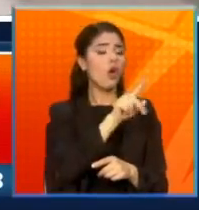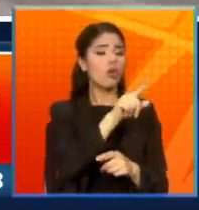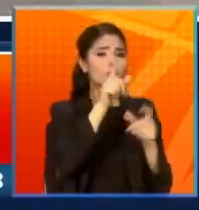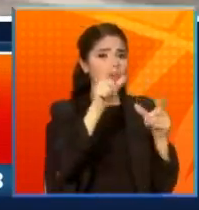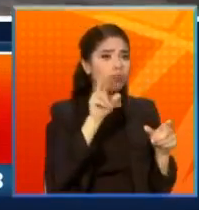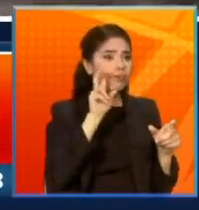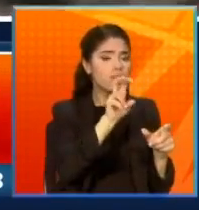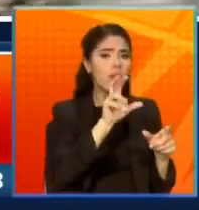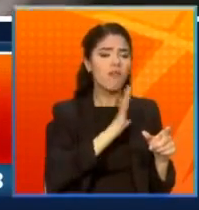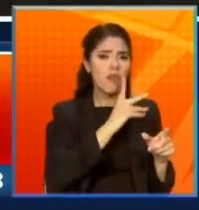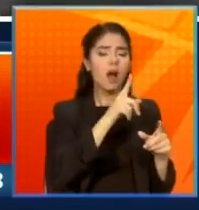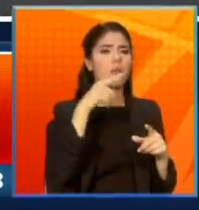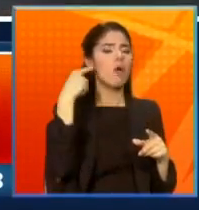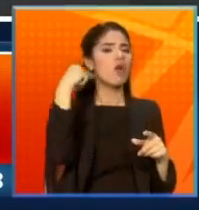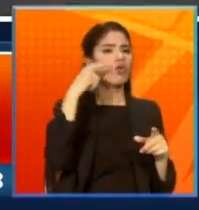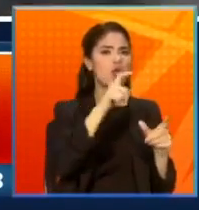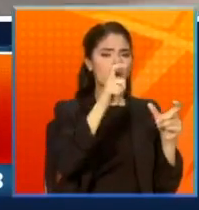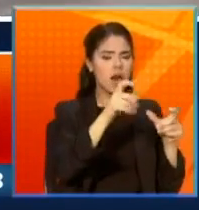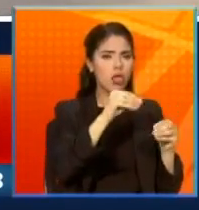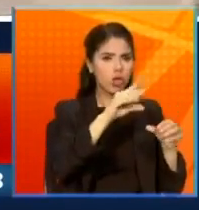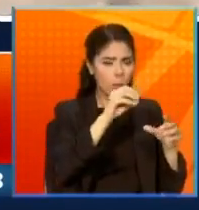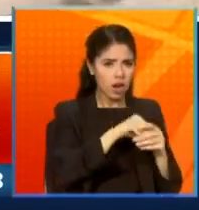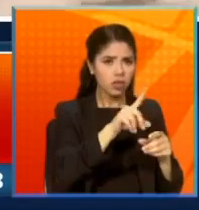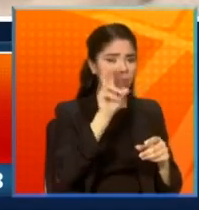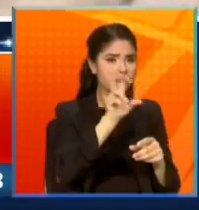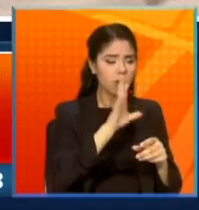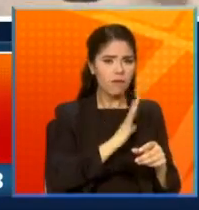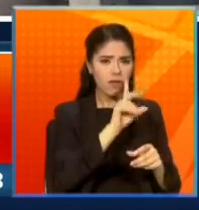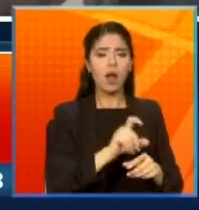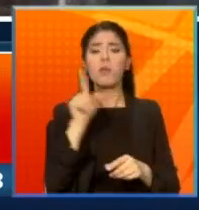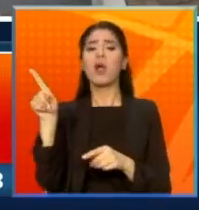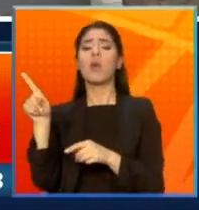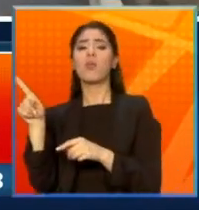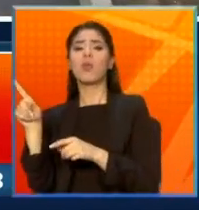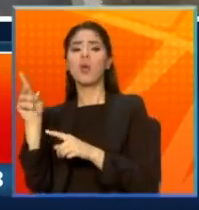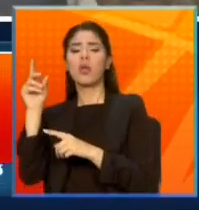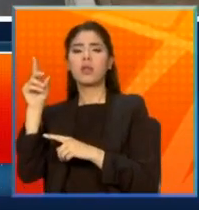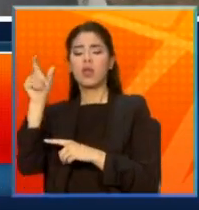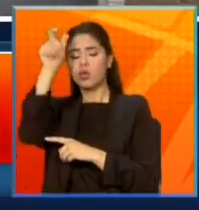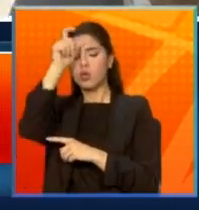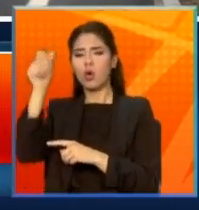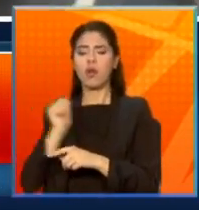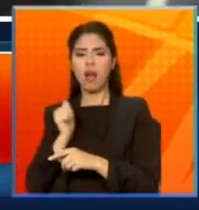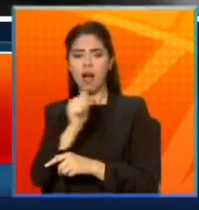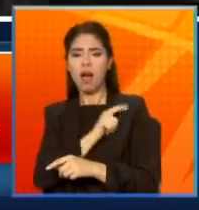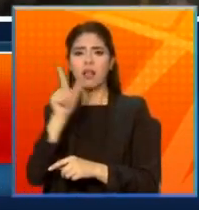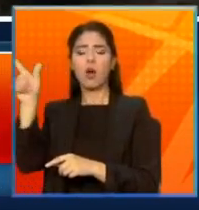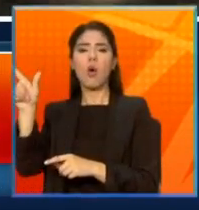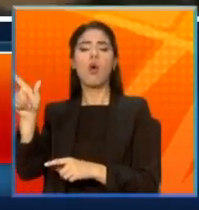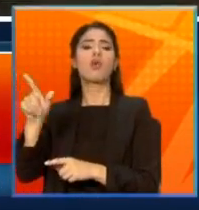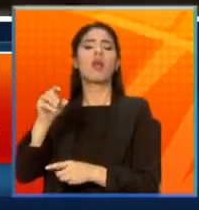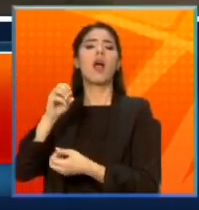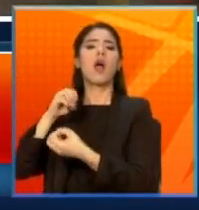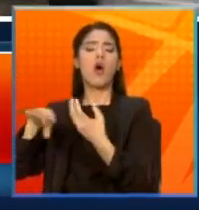önüne gayet açık söyle bakalım. Türk askeri İdlib'de Soçi ruhuna müzahir şekilde bölgede